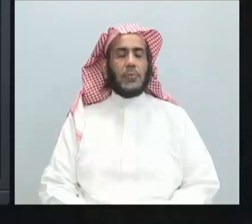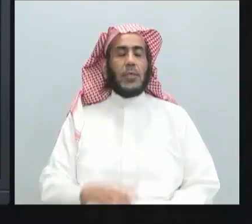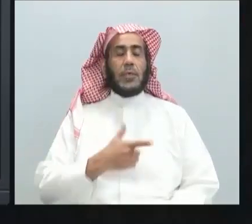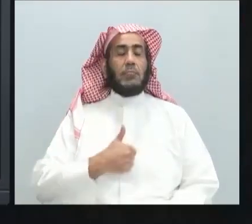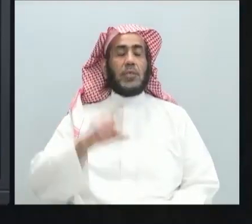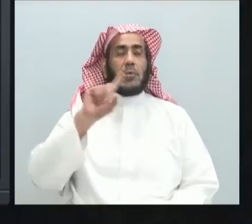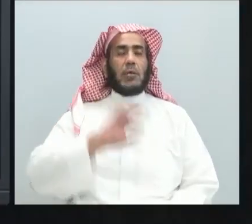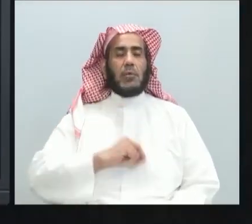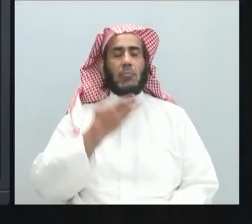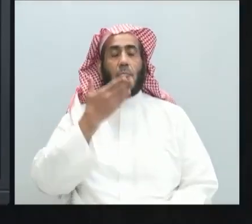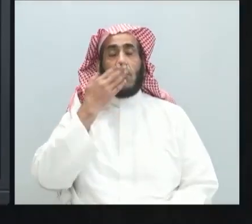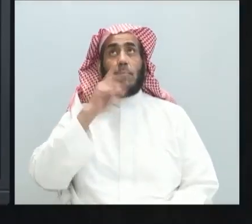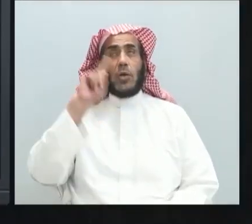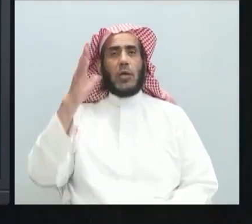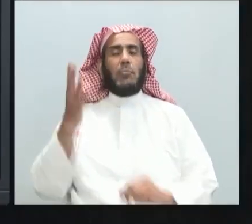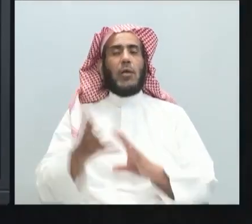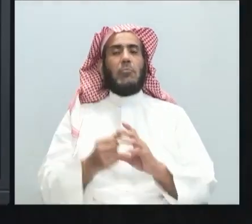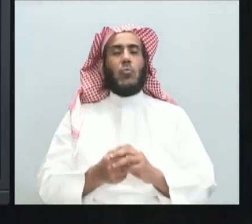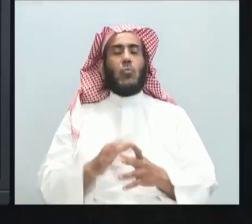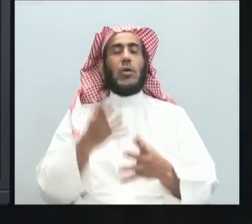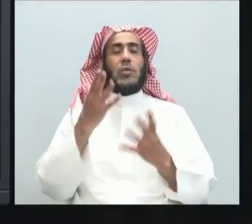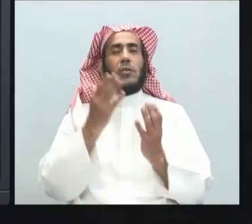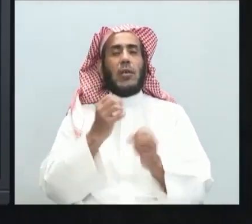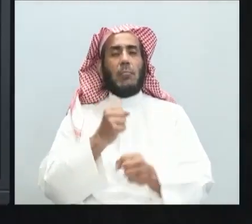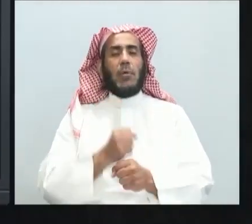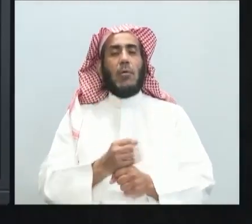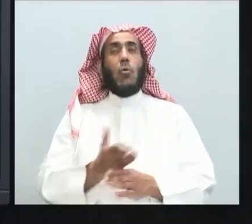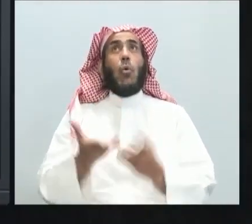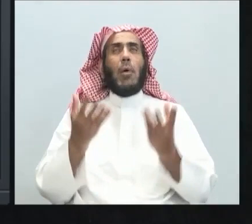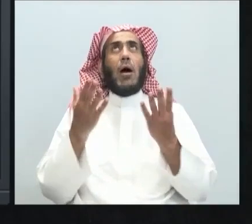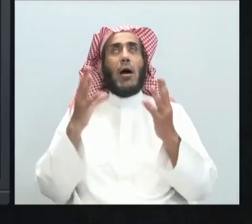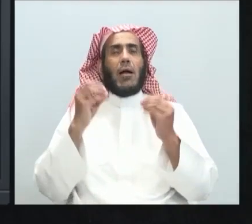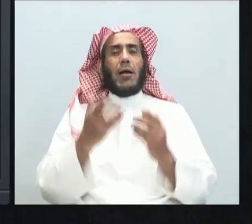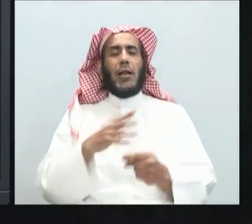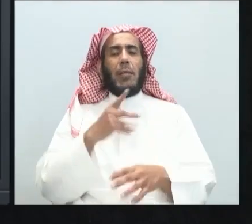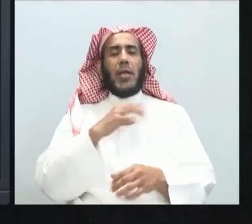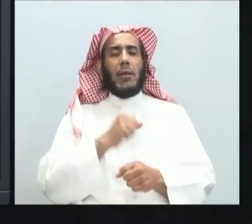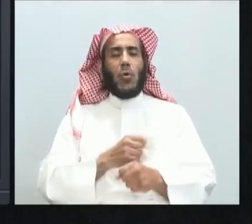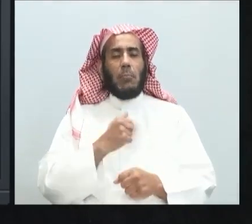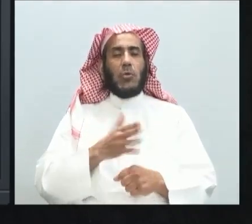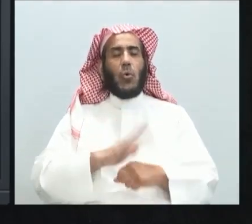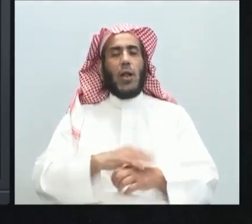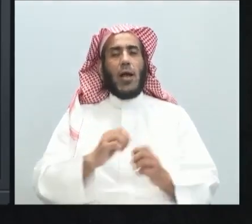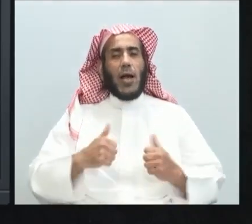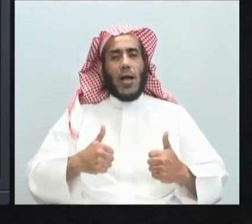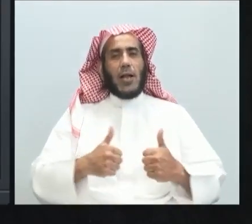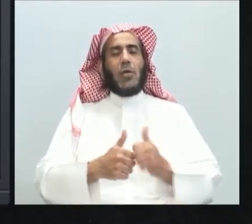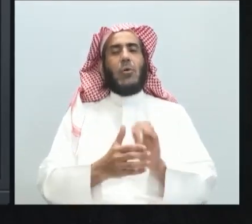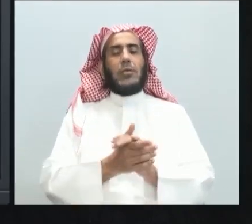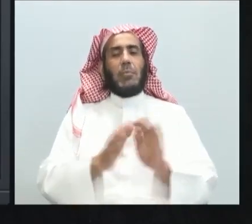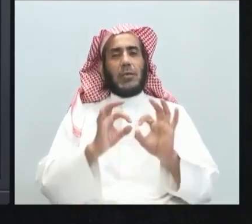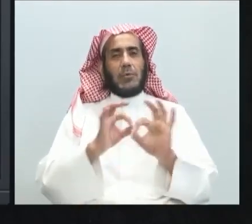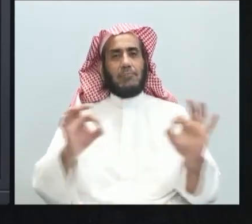بسم الله الرحمن الرحيم الحمد لله رب العالمين وصلى الله وسلم وبارك على نبينا محمد وعلى اله وصحبه